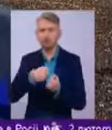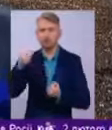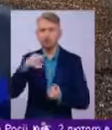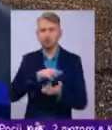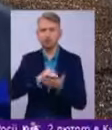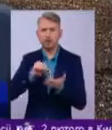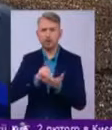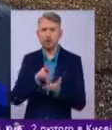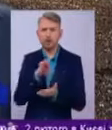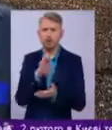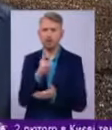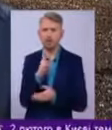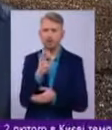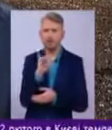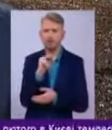москвичі